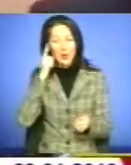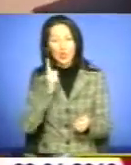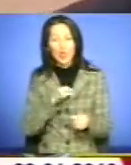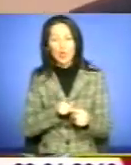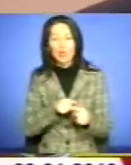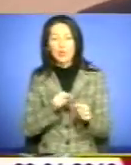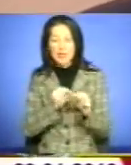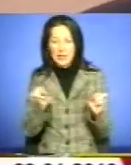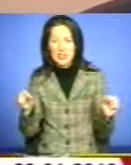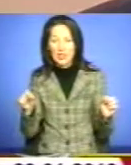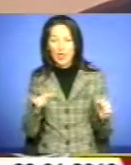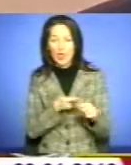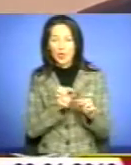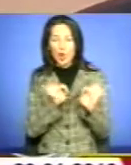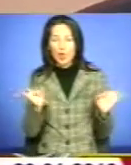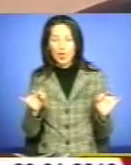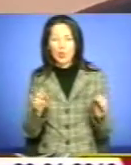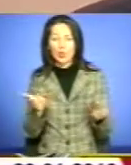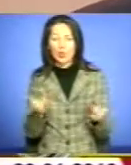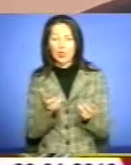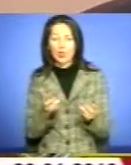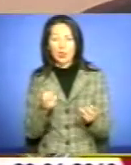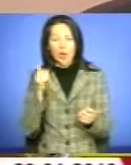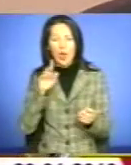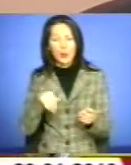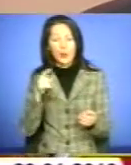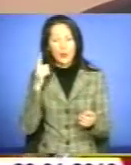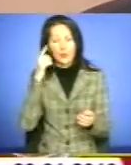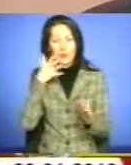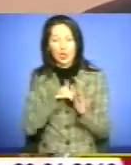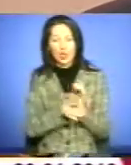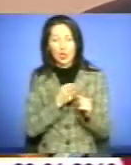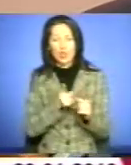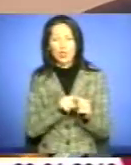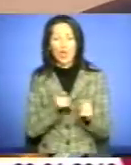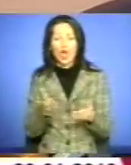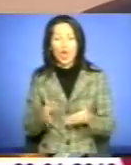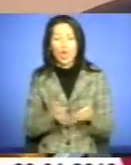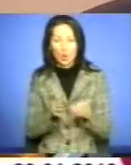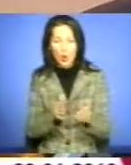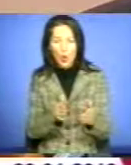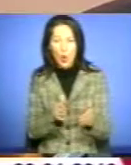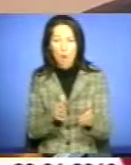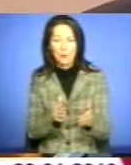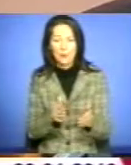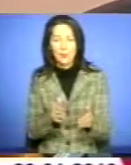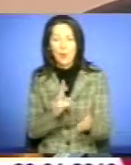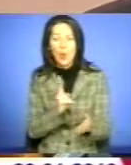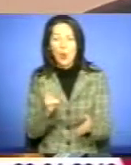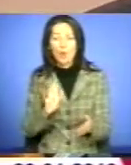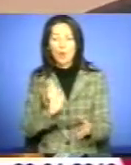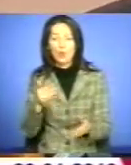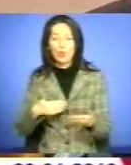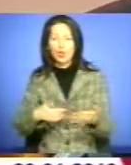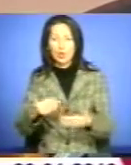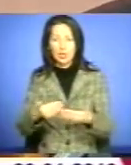нанизувати якісь події. Потім ми дійшли до висновку, що це дорога. Це дорога, по якій будуть